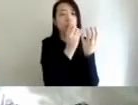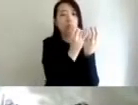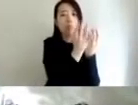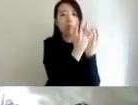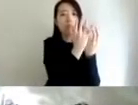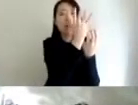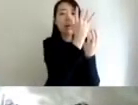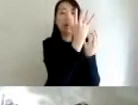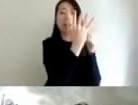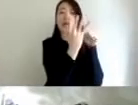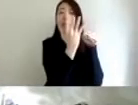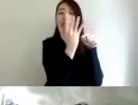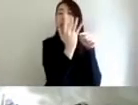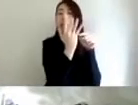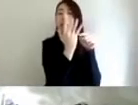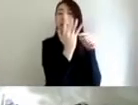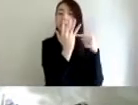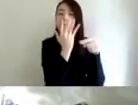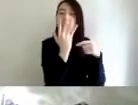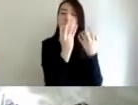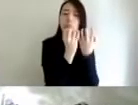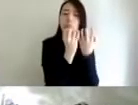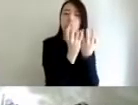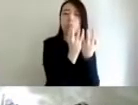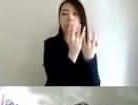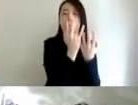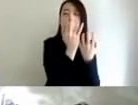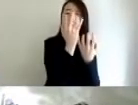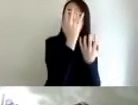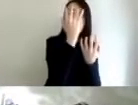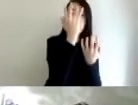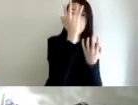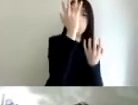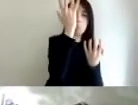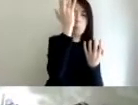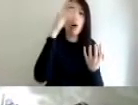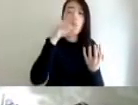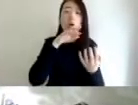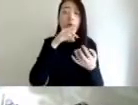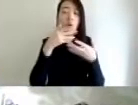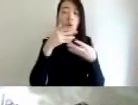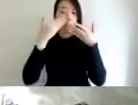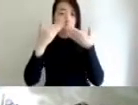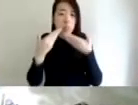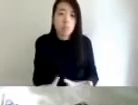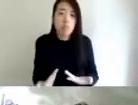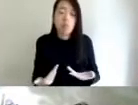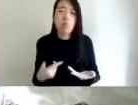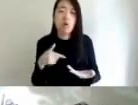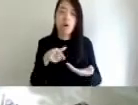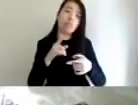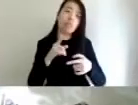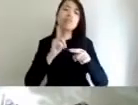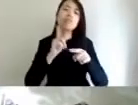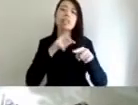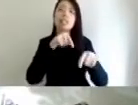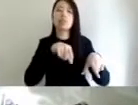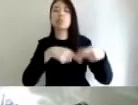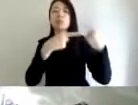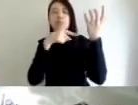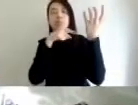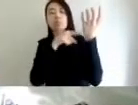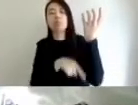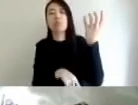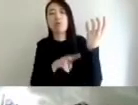哋慢慢生长去到某一个重量嘅时候咧，因为佢哋个结构已经变得好脆弱啦，佢哋喺